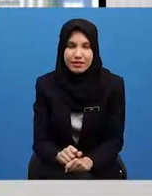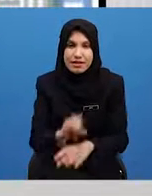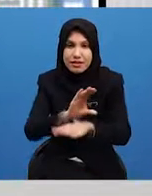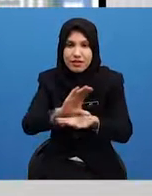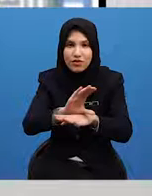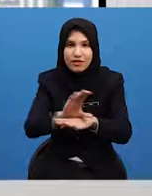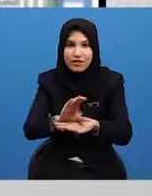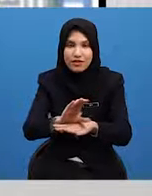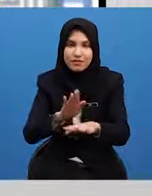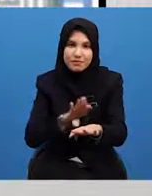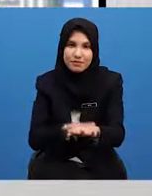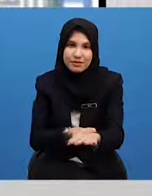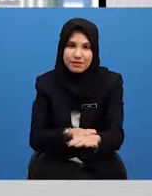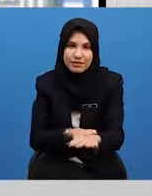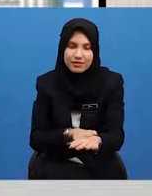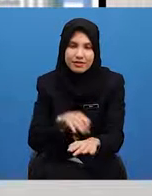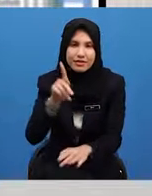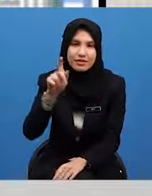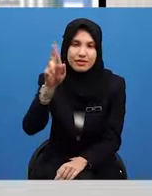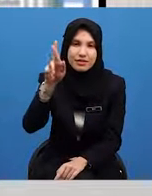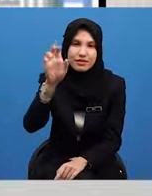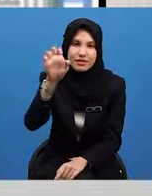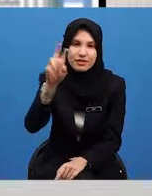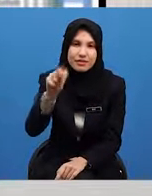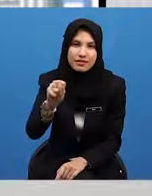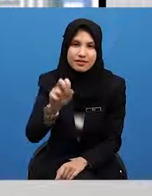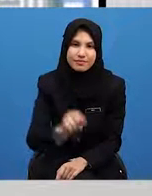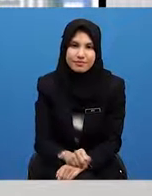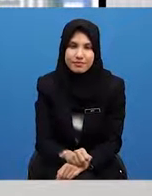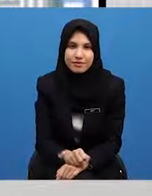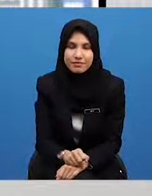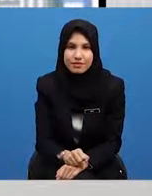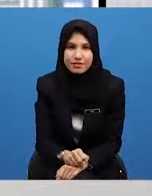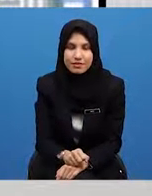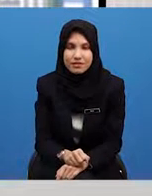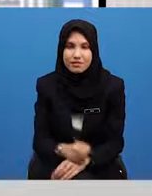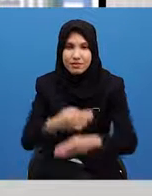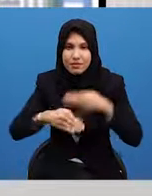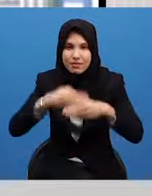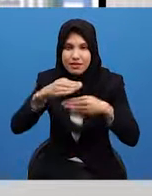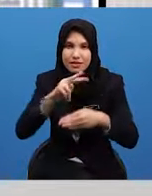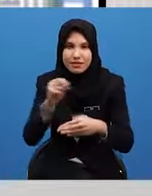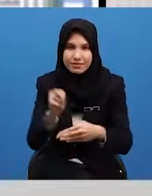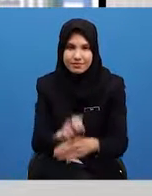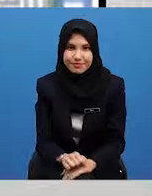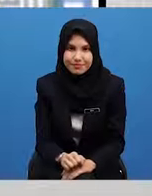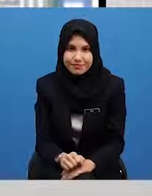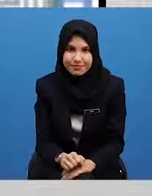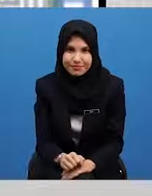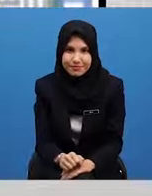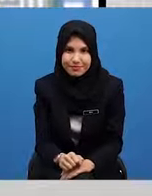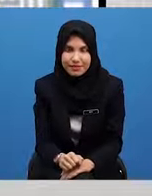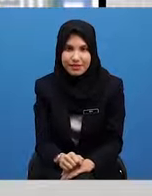digunakan pada kren yang berfungsi di tapak pembinaan. Baik, takal ini dinamakan sebagai